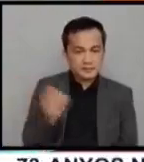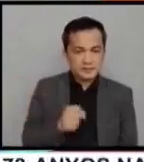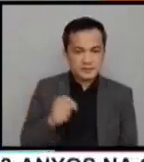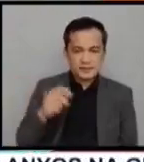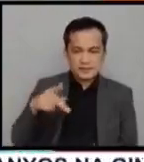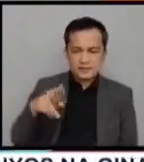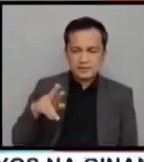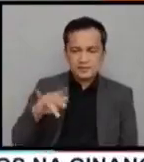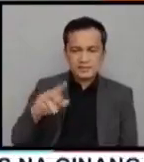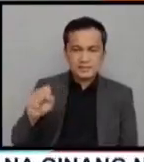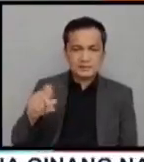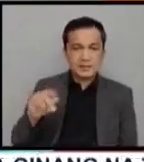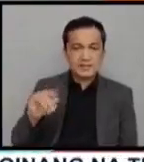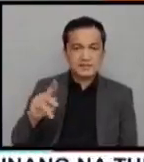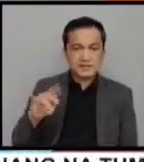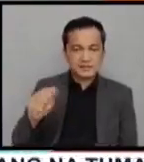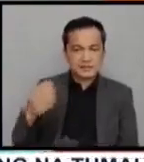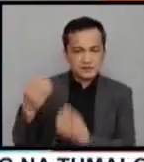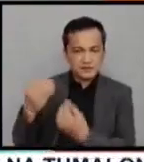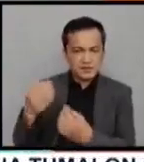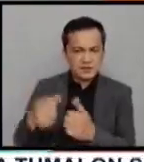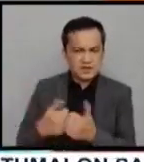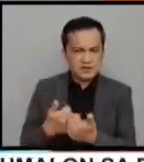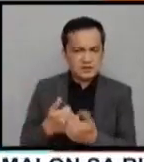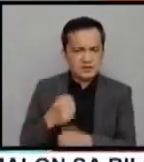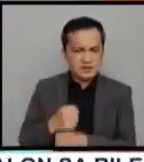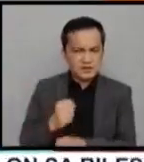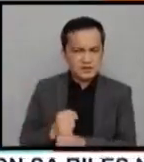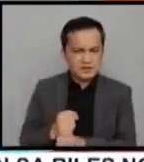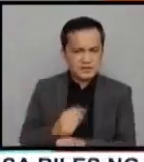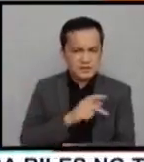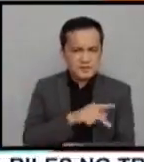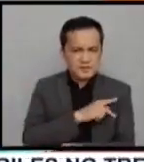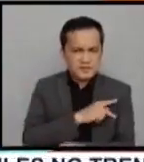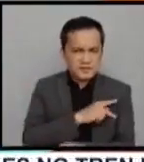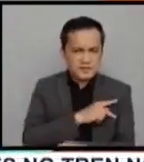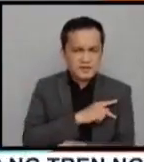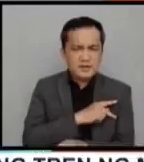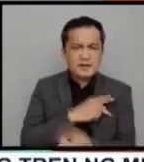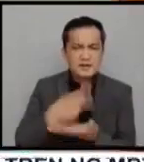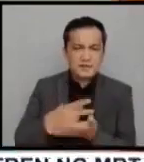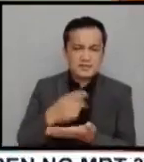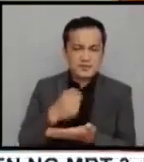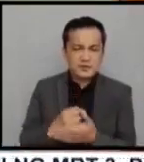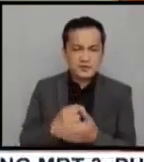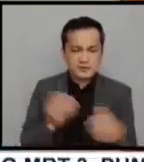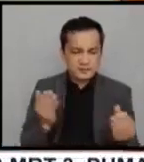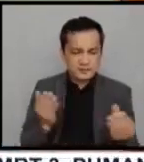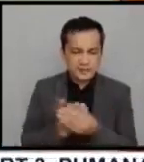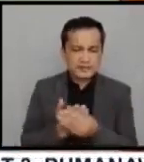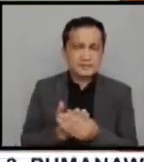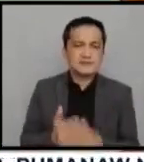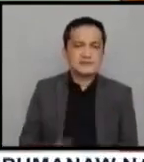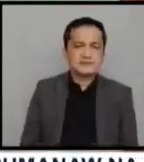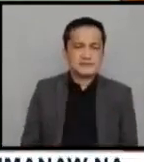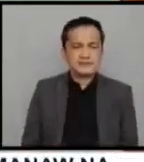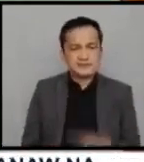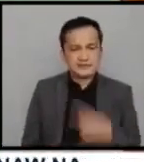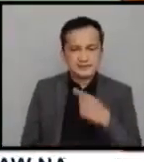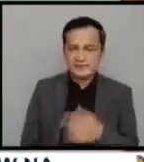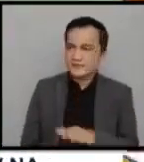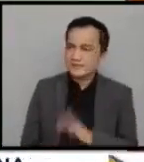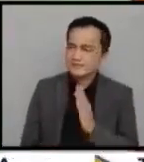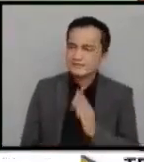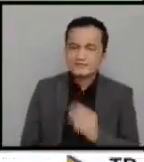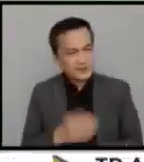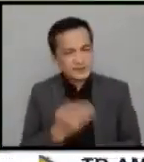Palabrica para turuan tayo sa paggawa ng personalized passport holder. Good morning, Princess, and welcome to Rise and Shine Philippines. Good morning po. Ayan. Ayan.